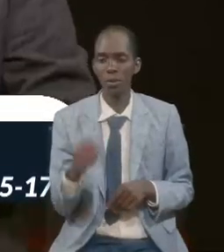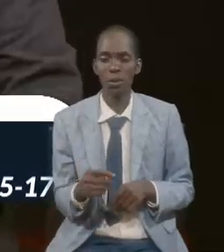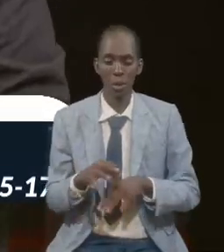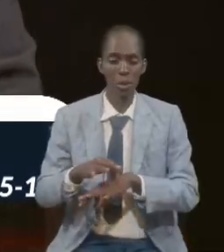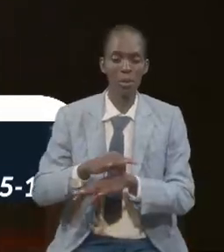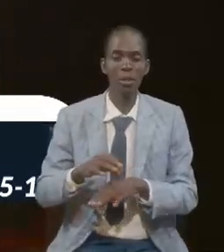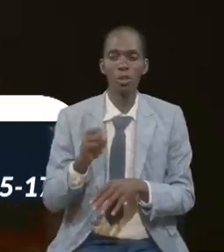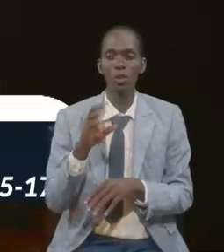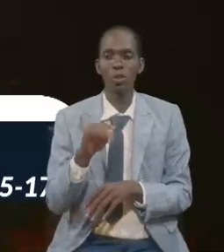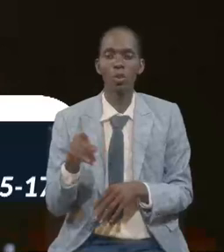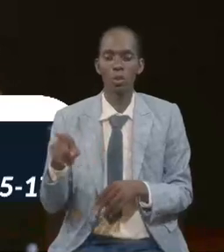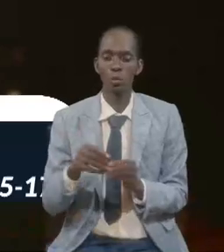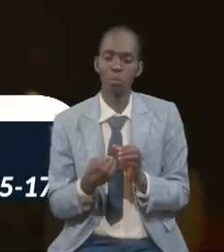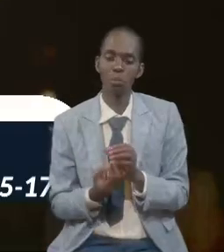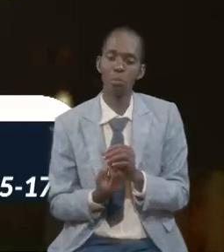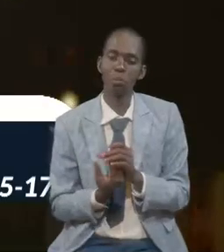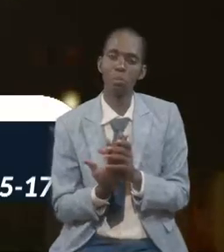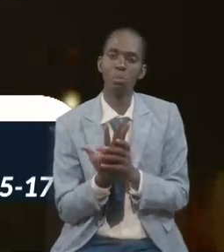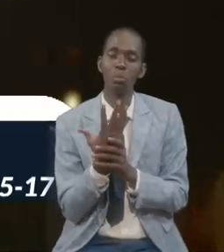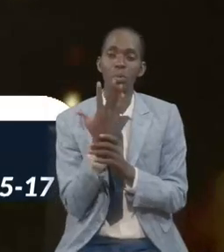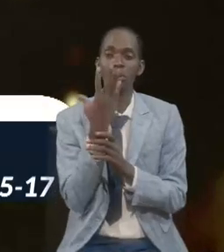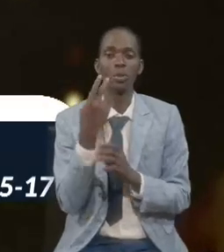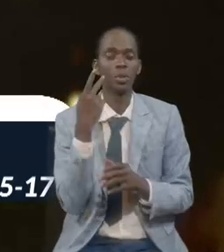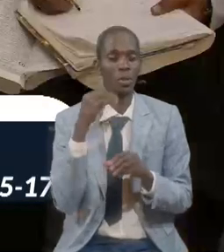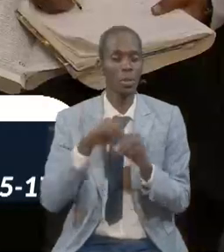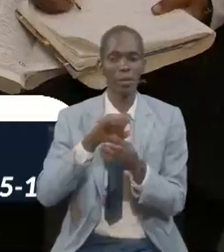champs. Et le verset 16 dit,